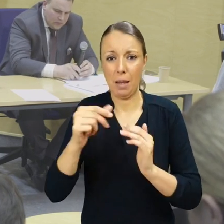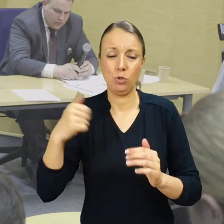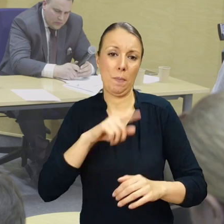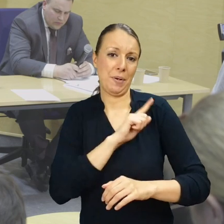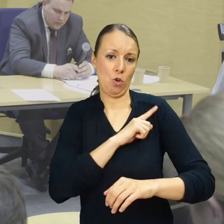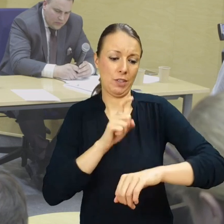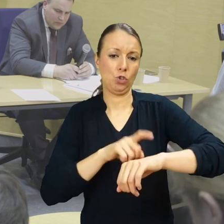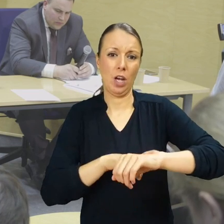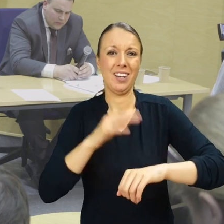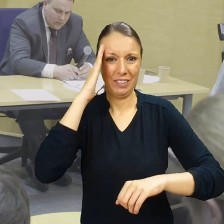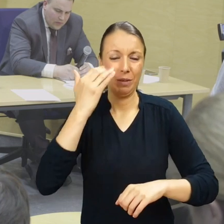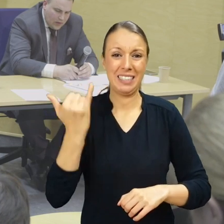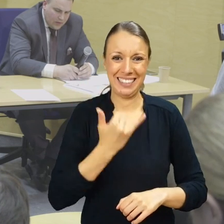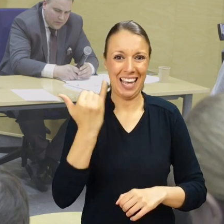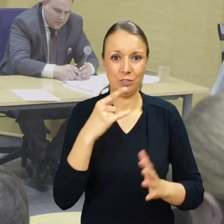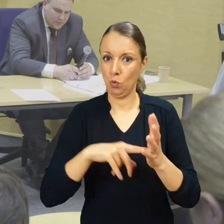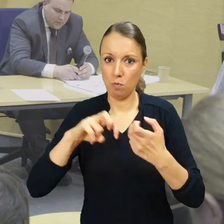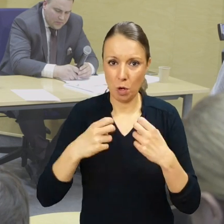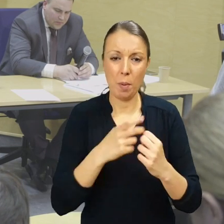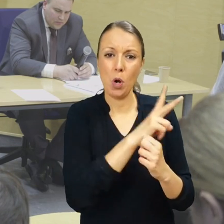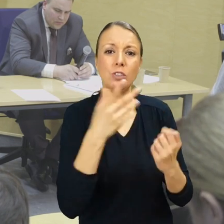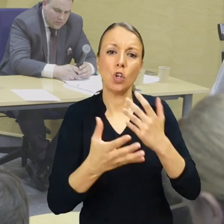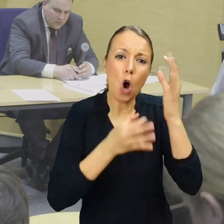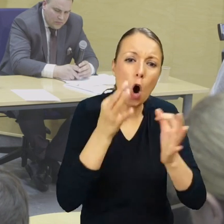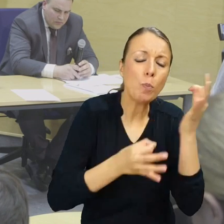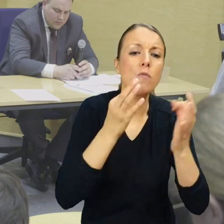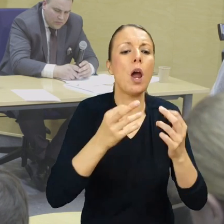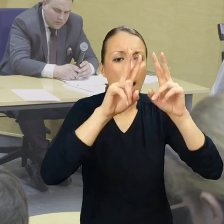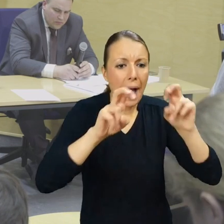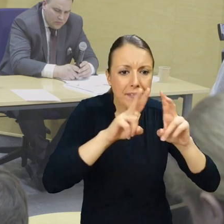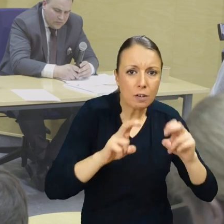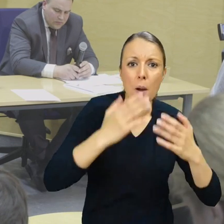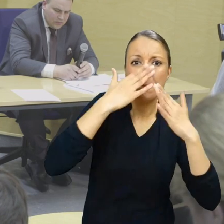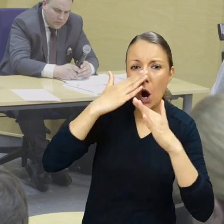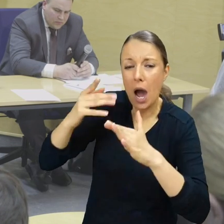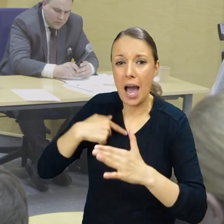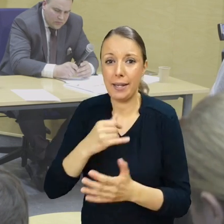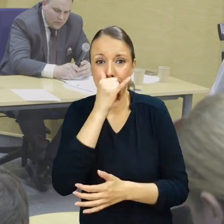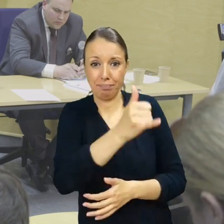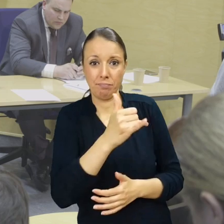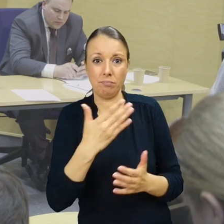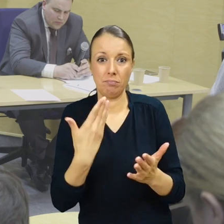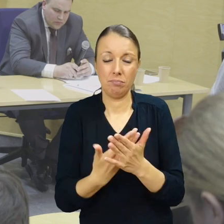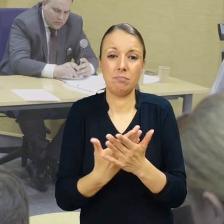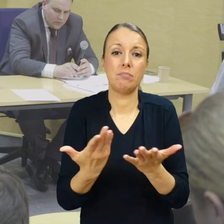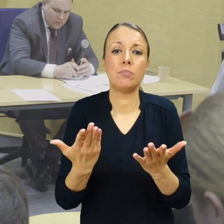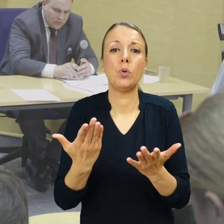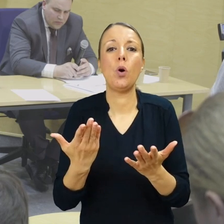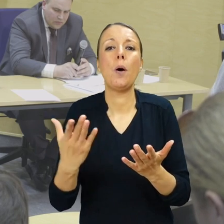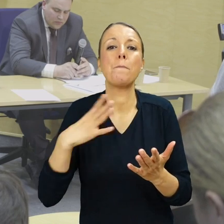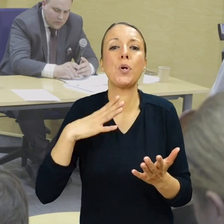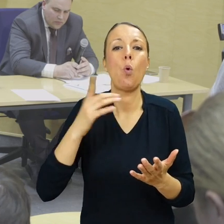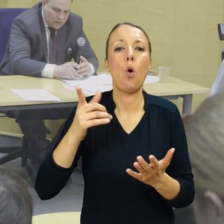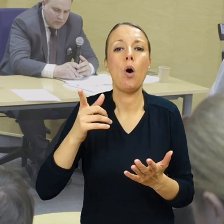zawsze dramat. Każdy z nas chciałby powiedzieć, rozłożyć tą sprawę na czynniki pierwsze. Tak się niestety nie ma. Jak ktoś mówił kiedyś starszy i mądrzejszy ode mnie, my nie mamy